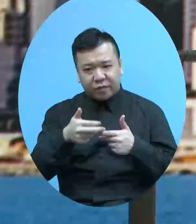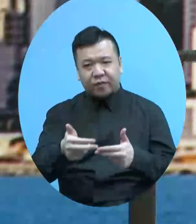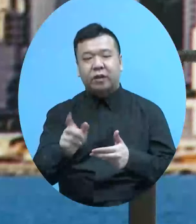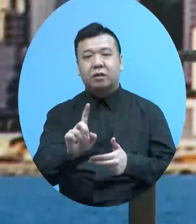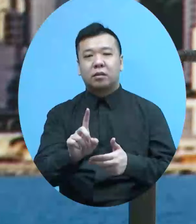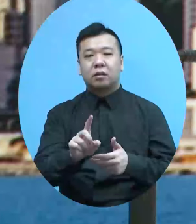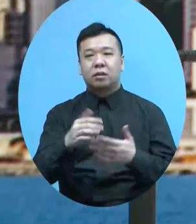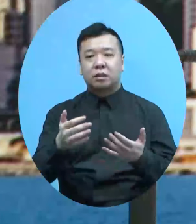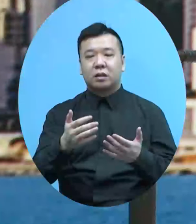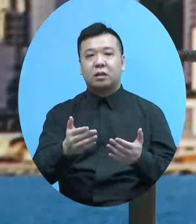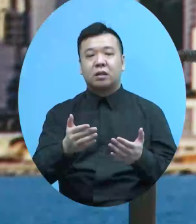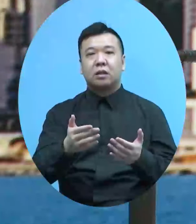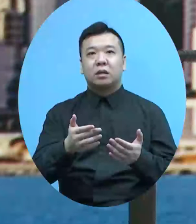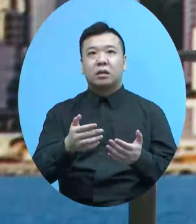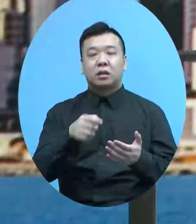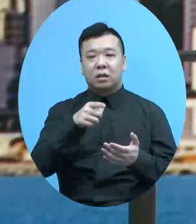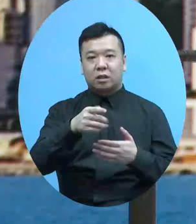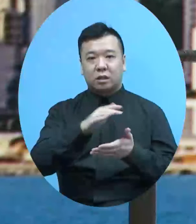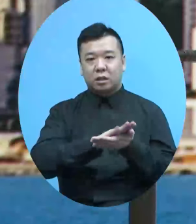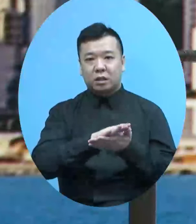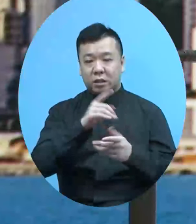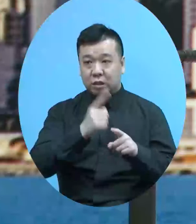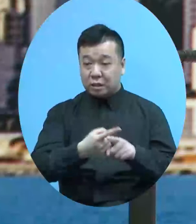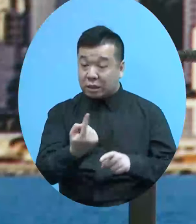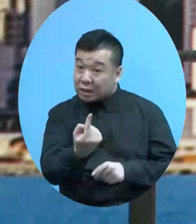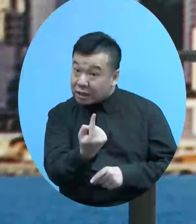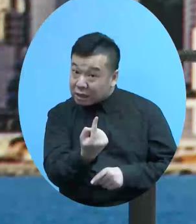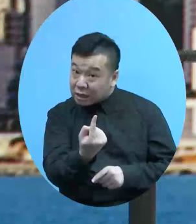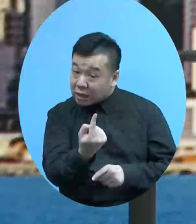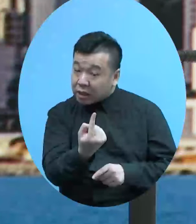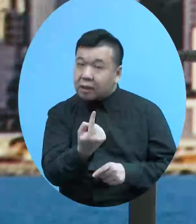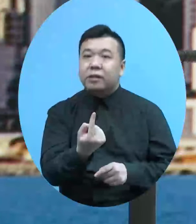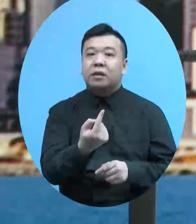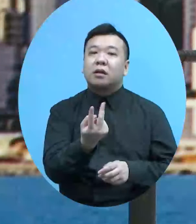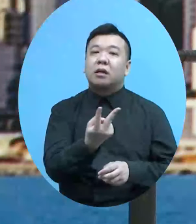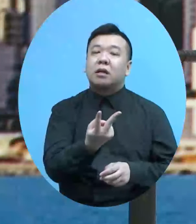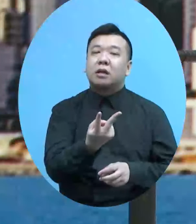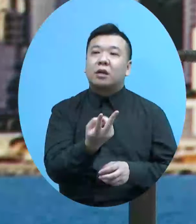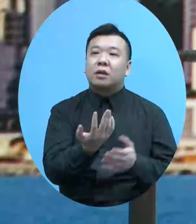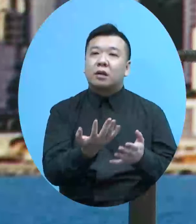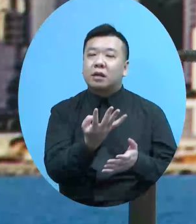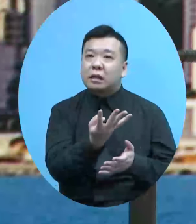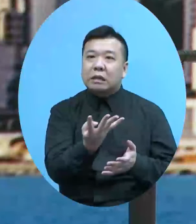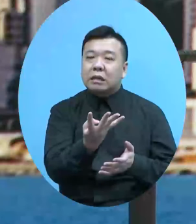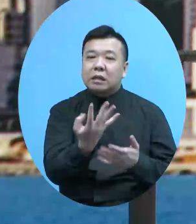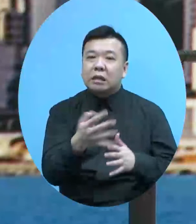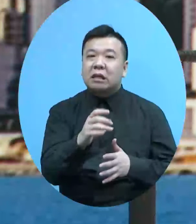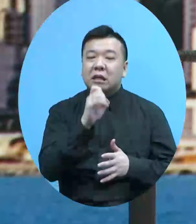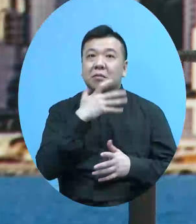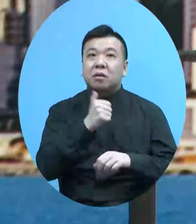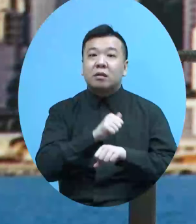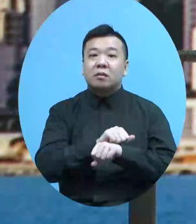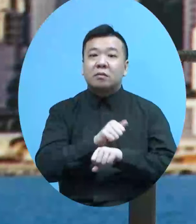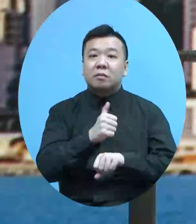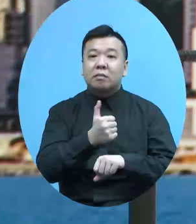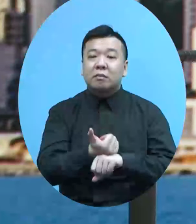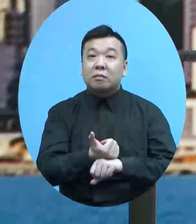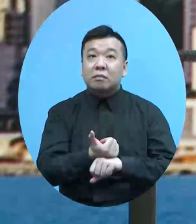展比如我們現在這個個案是不是單單都是這兩位或者至到四位會不會有一些